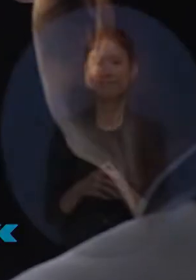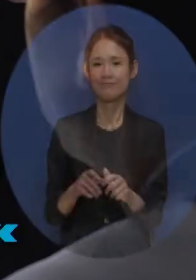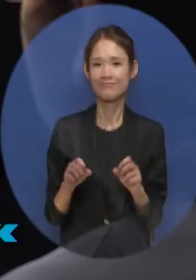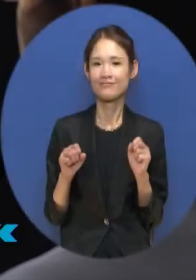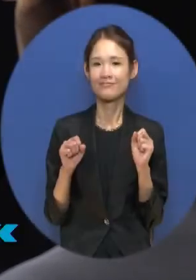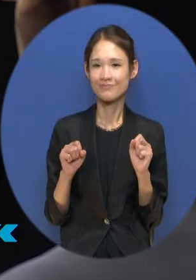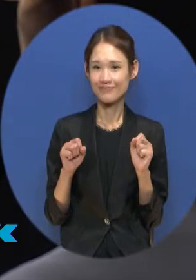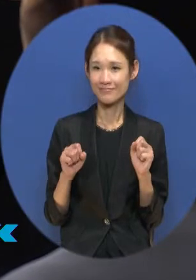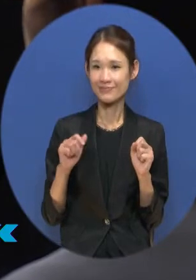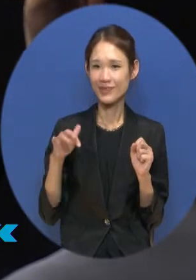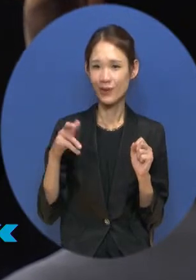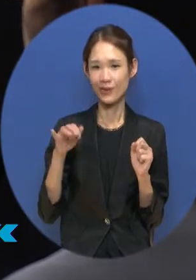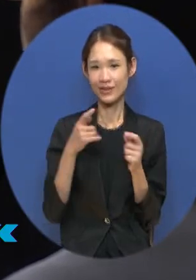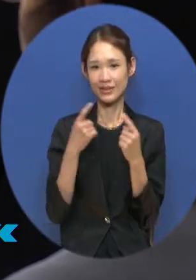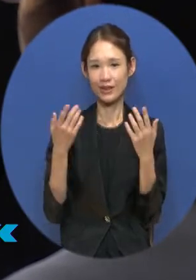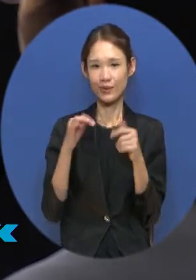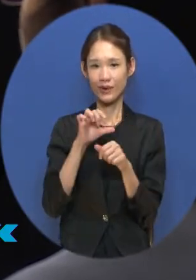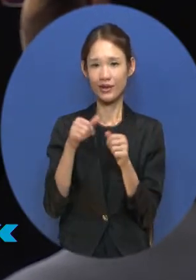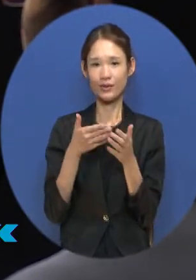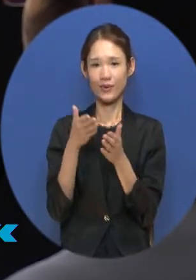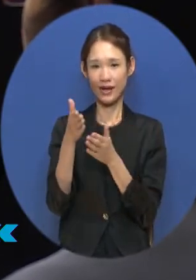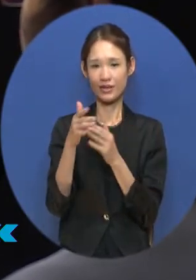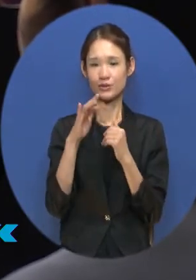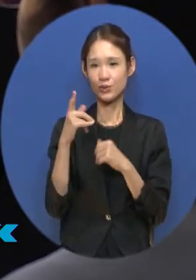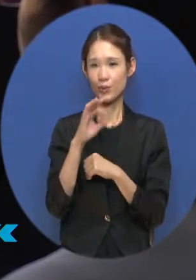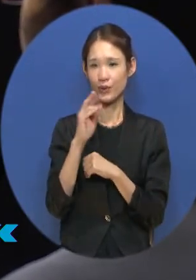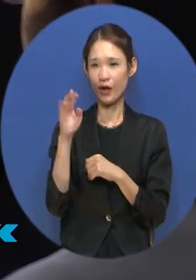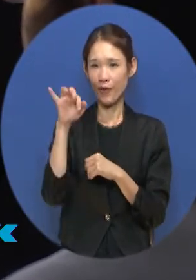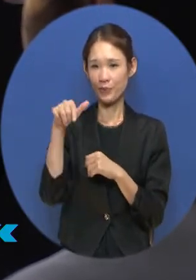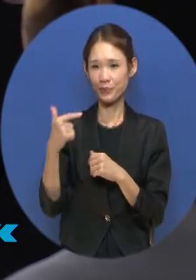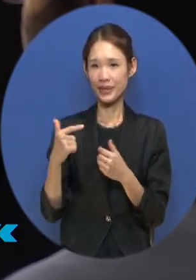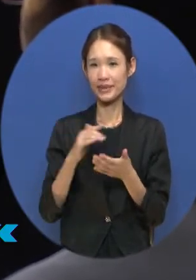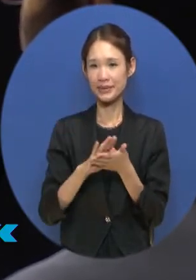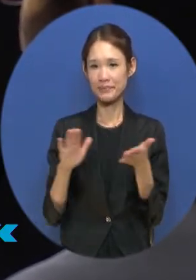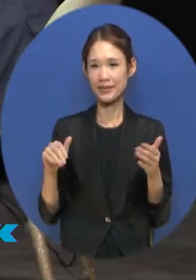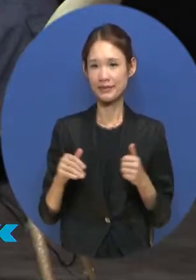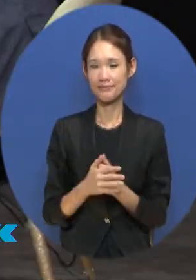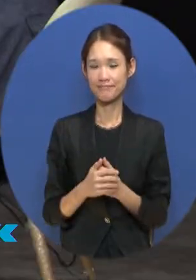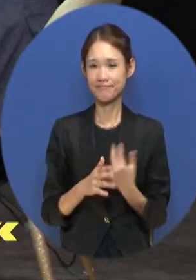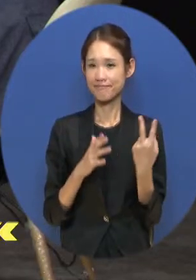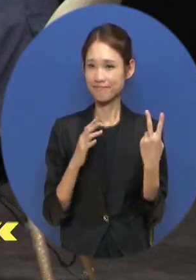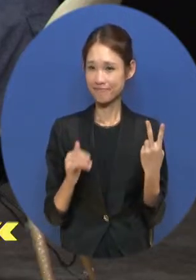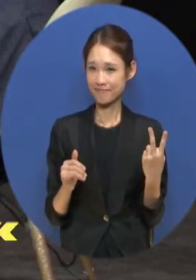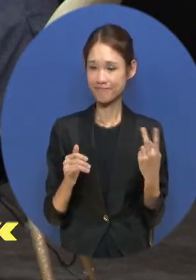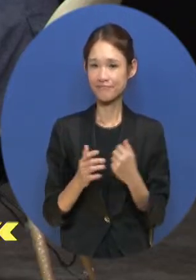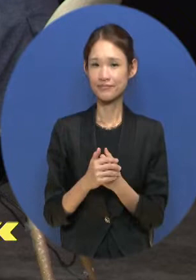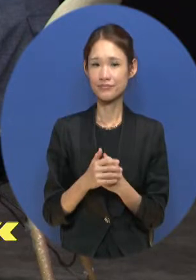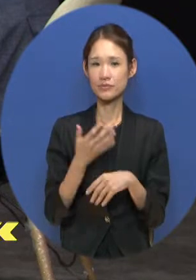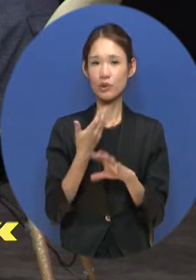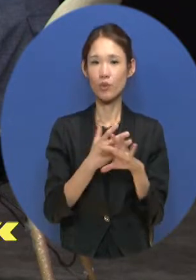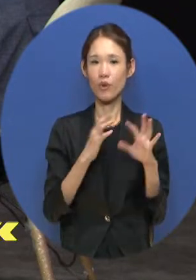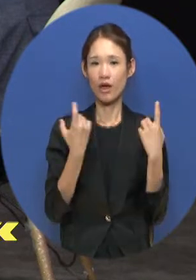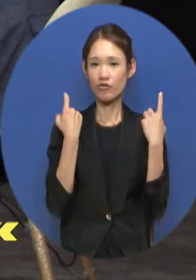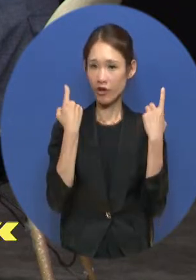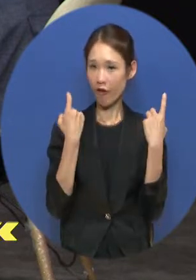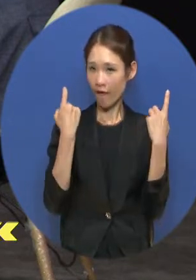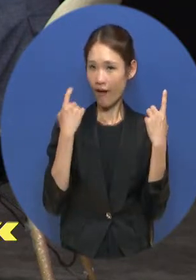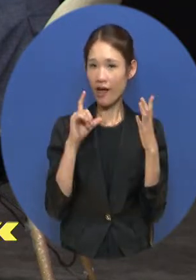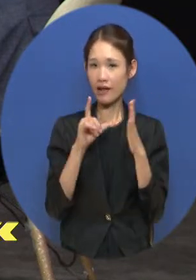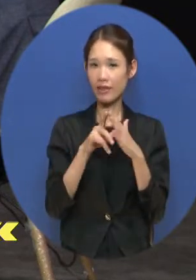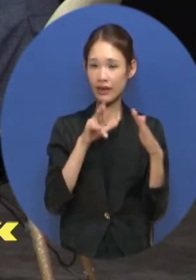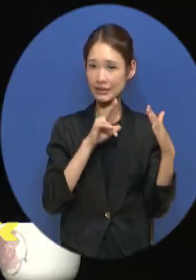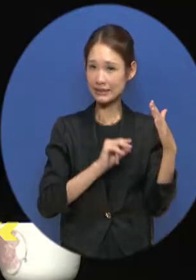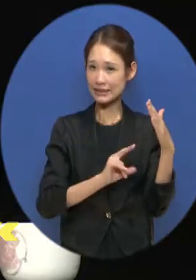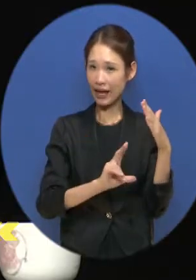안녕하세요. 경희대학교 환경공학과의 조영민 교수입니다. 네, 두 분도 외국 여행 시에